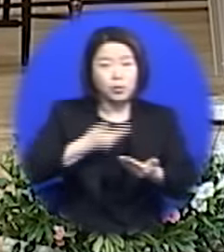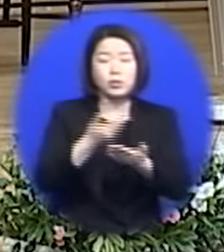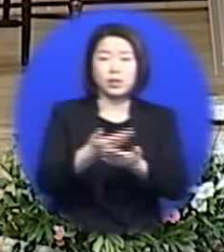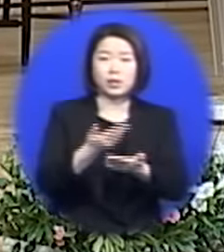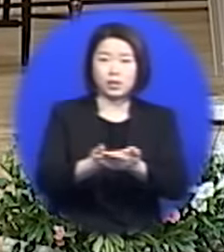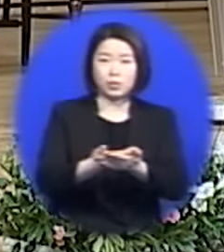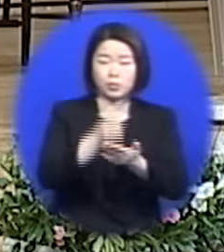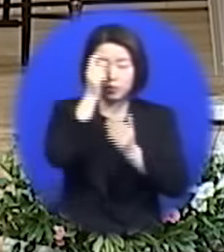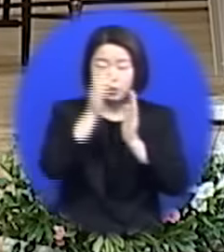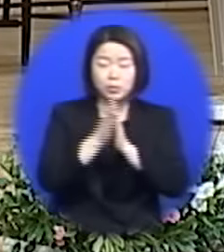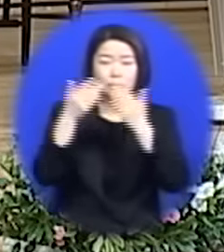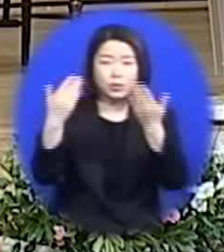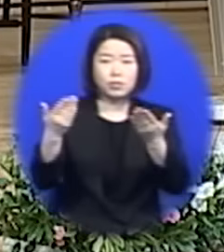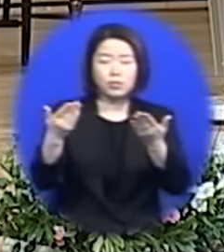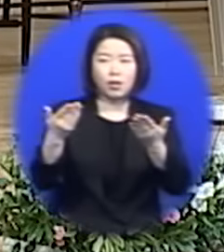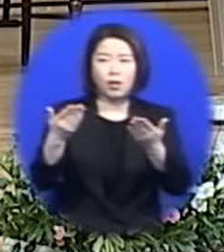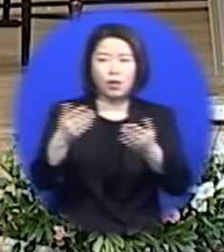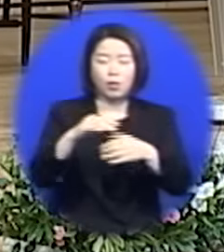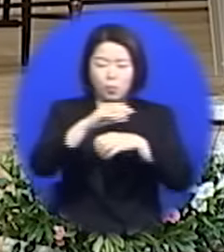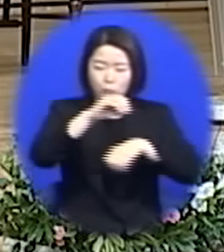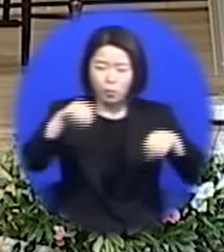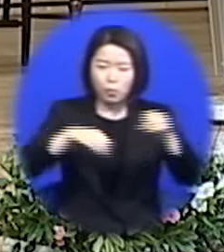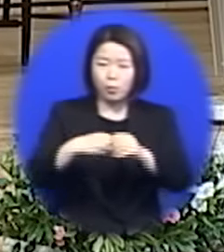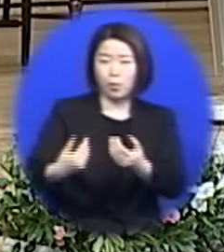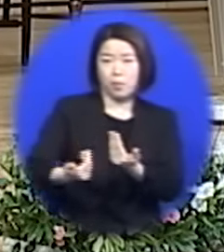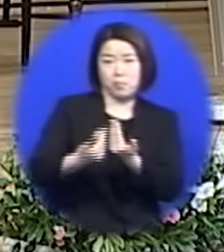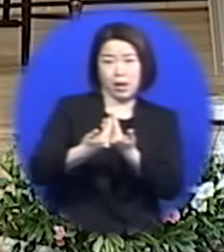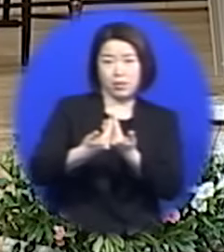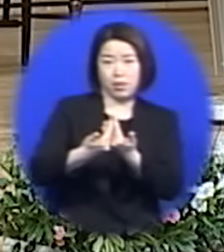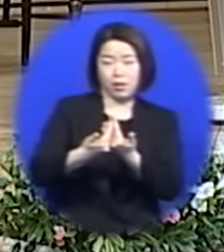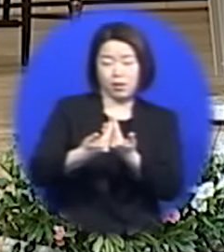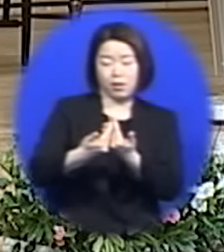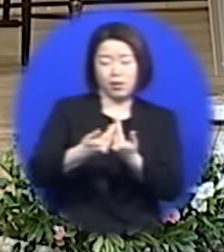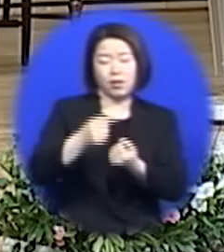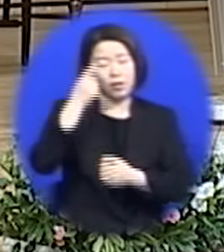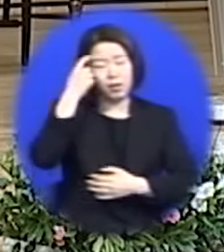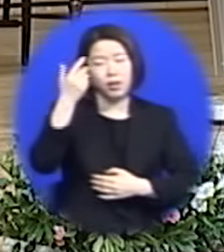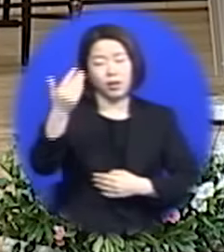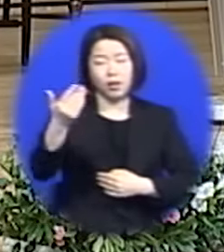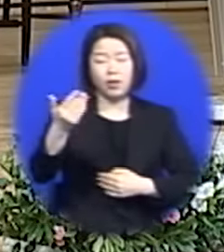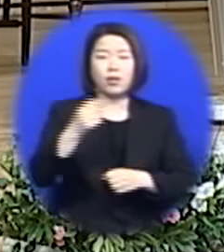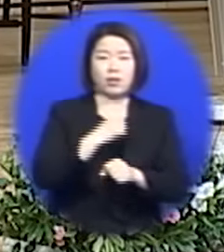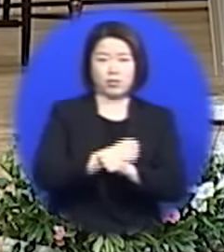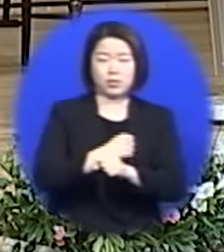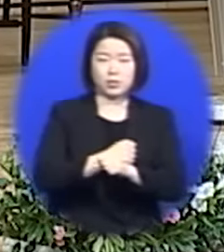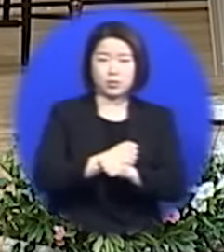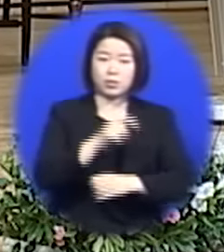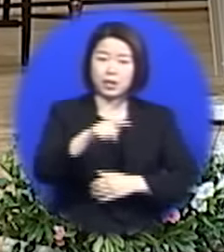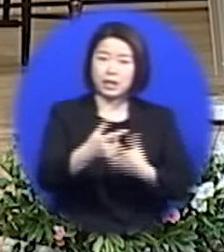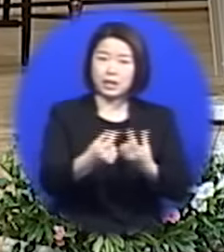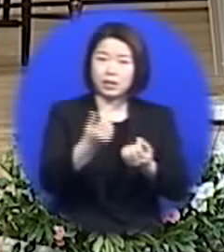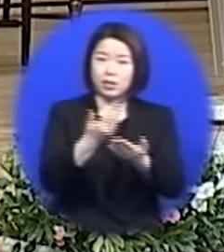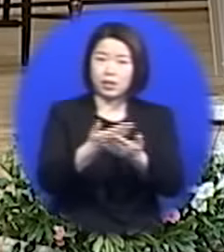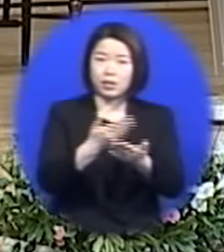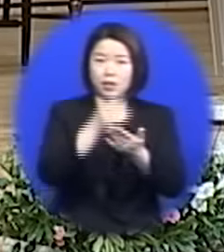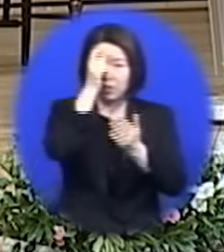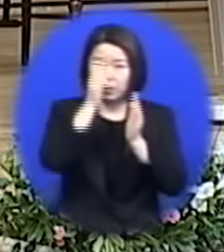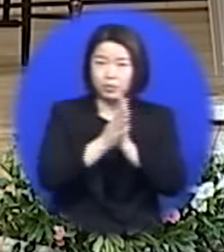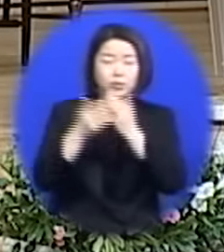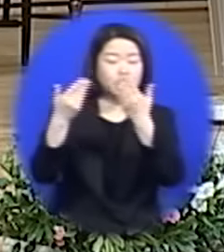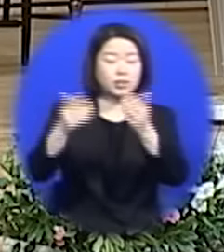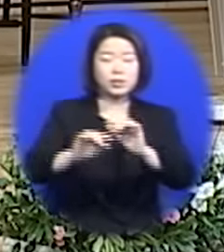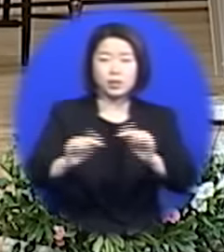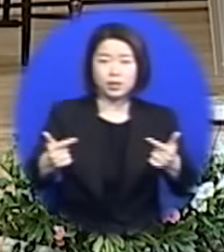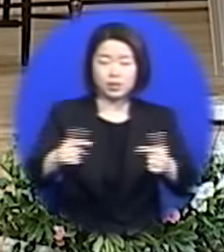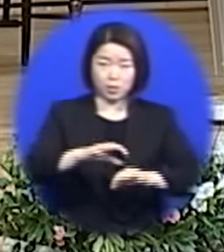정 반대자아요 그런 기도가 나오더라고 하나님 이렇게 해달라고 기도한 건 아니잖아요 놀라운 일이 이런